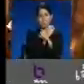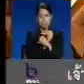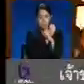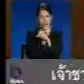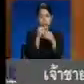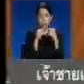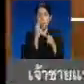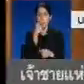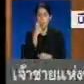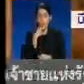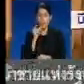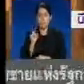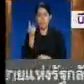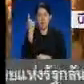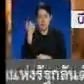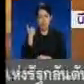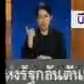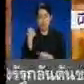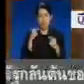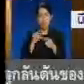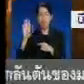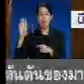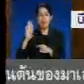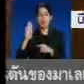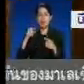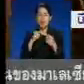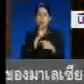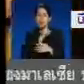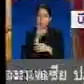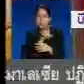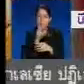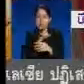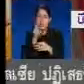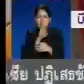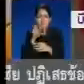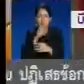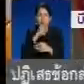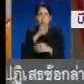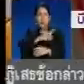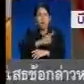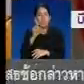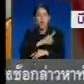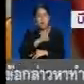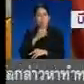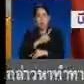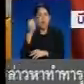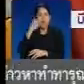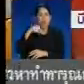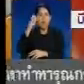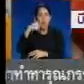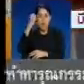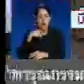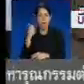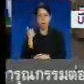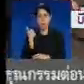ใหญ่สายพันธุ์ใหม่2009โดยบริษัทจะฉีดพ่นยาฆ่าเชื้อทุกวันเมื่อขบวนรถไฟฟ้าถึงปลายทางนอกจากนี้